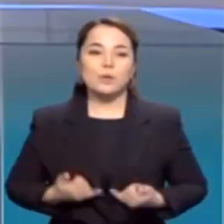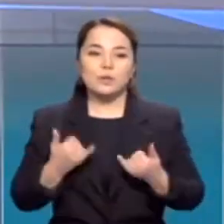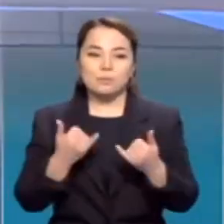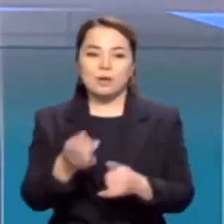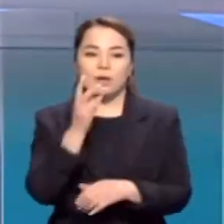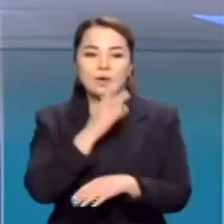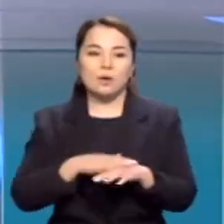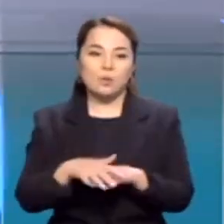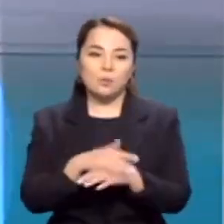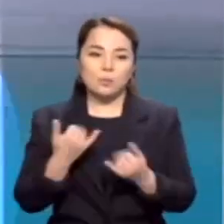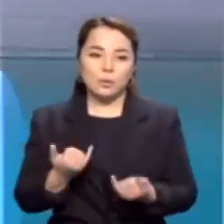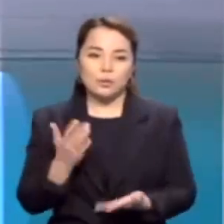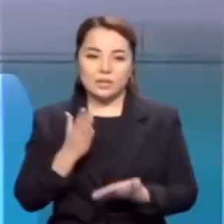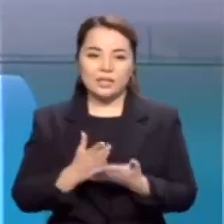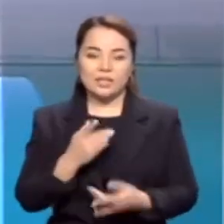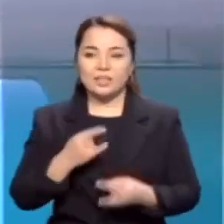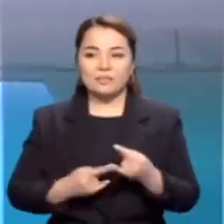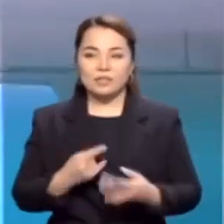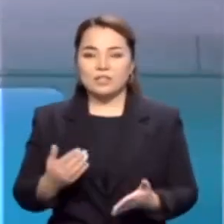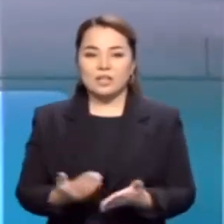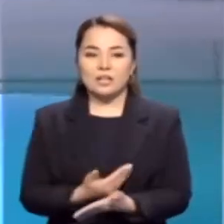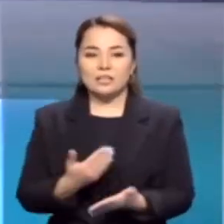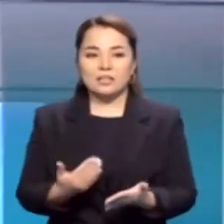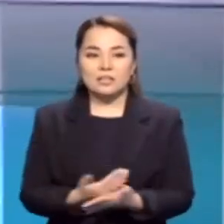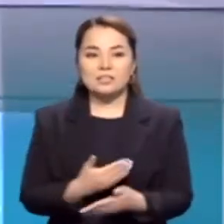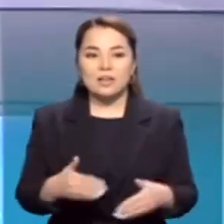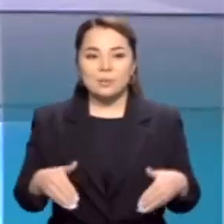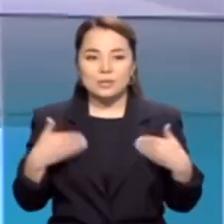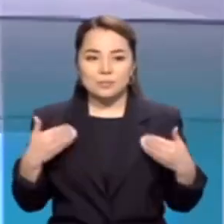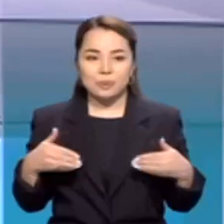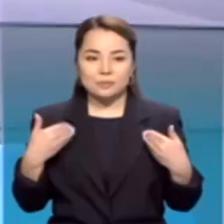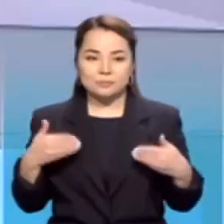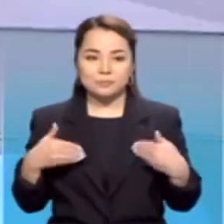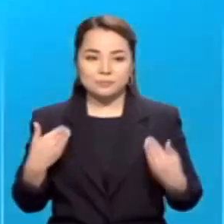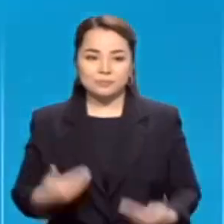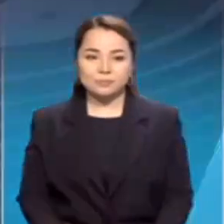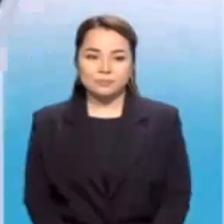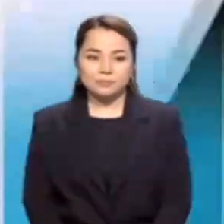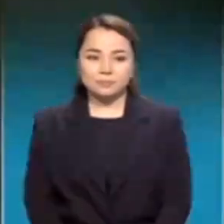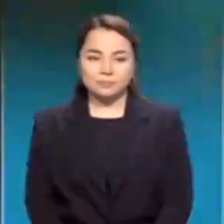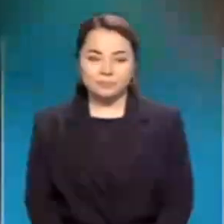Студияда Шерхан Жамбулұлы және сурдо аудармашы Шырын Жанғабыл әуелі аңдатпа.